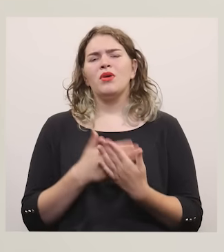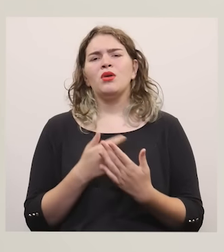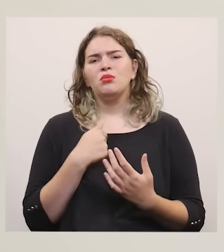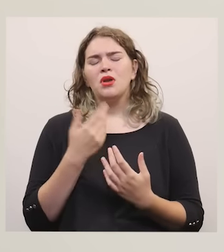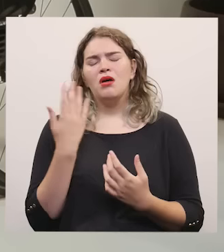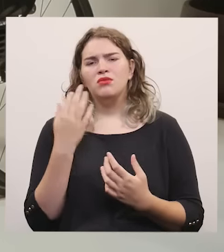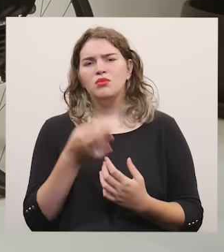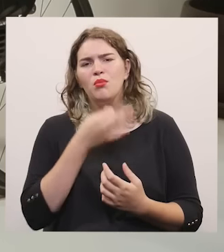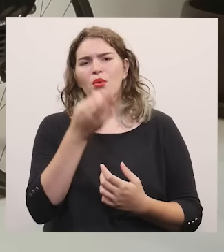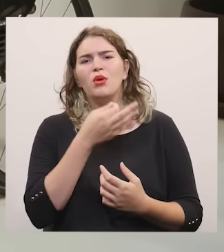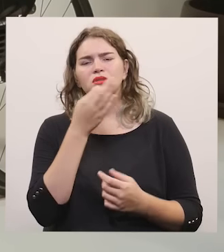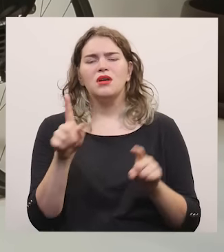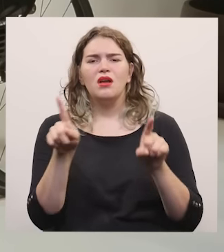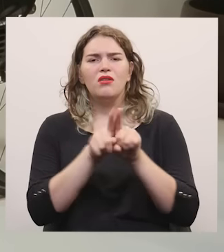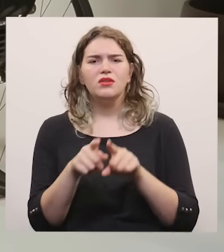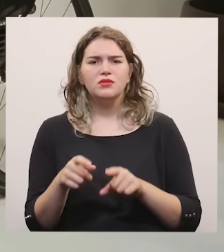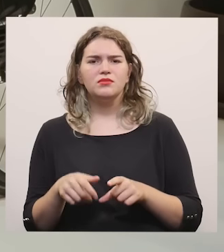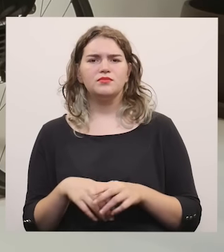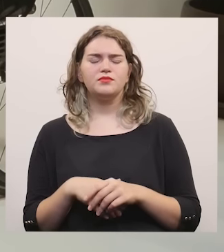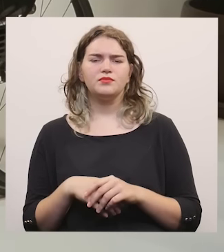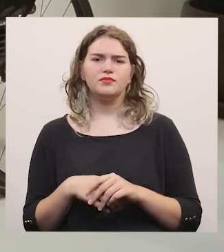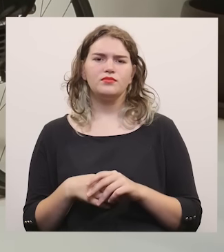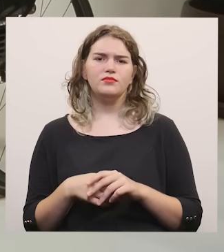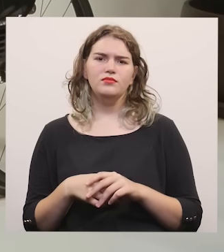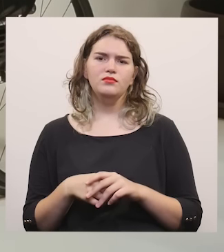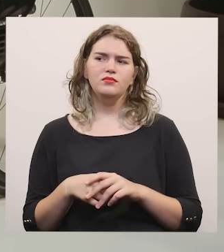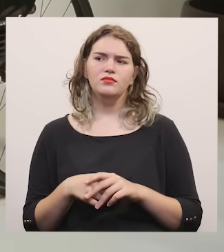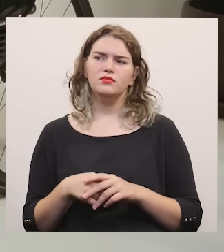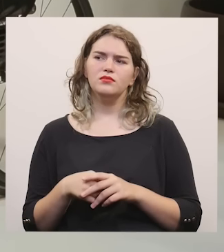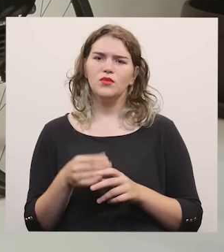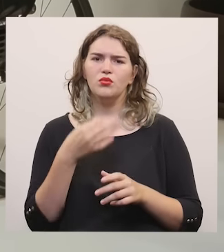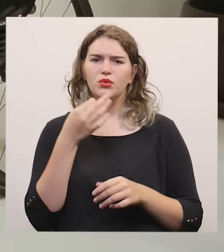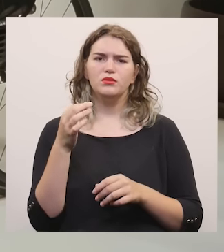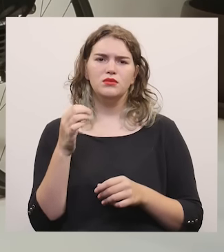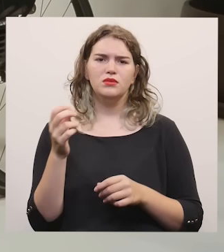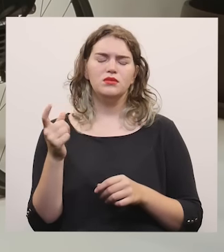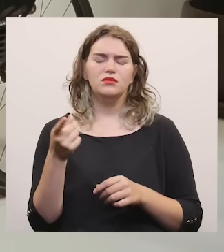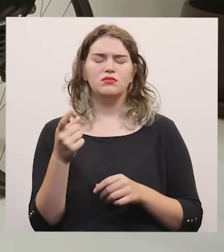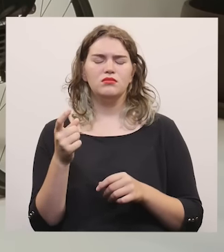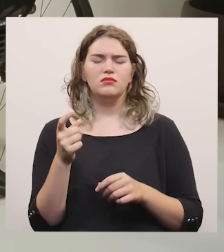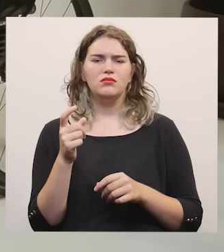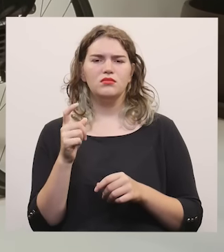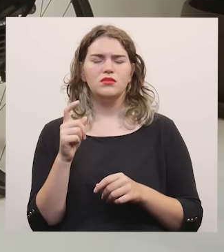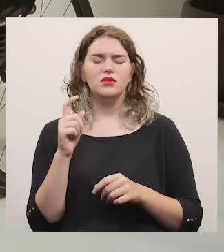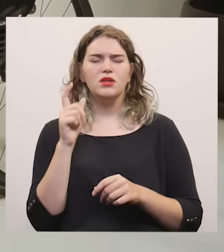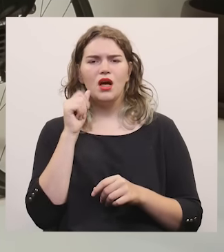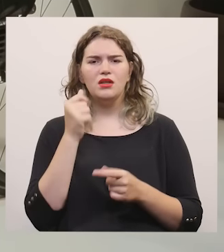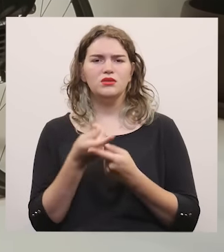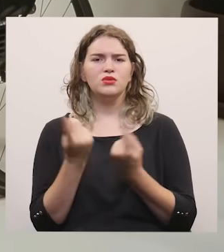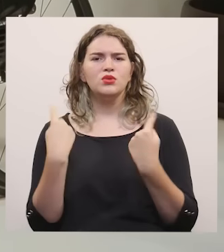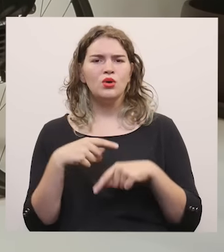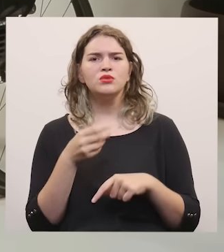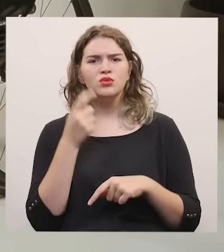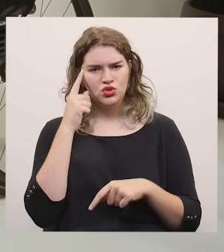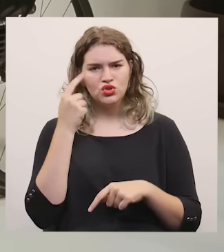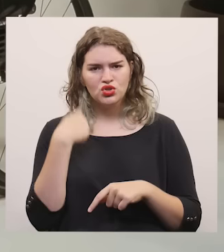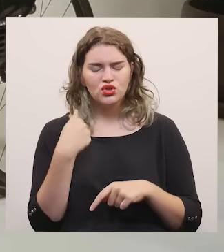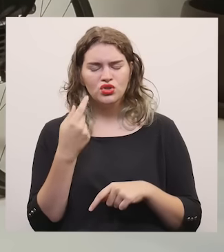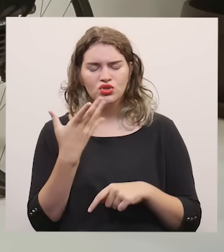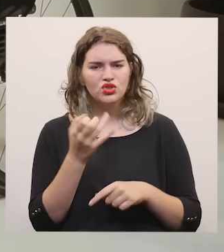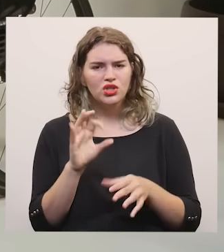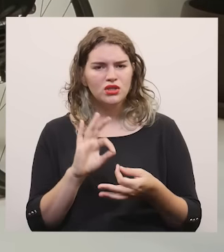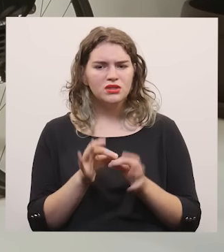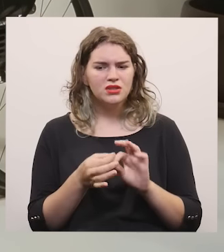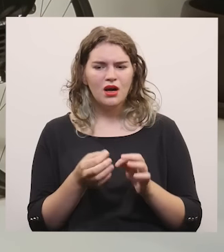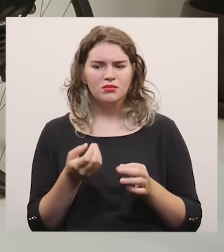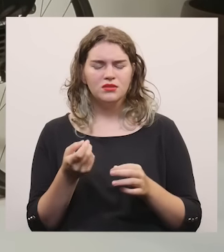poezie spusă care majoritatea. Eu spun Tatăl nostru, pe toată lumea când întreb, cum te rugi, păi spun Tatăl nostru, păi cum îți spui Tatăl nostru? Știi ce? Tu știi ce rostești acolo pe buze, ce